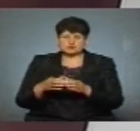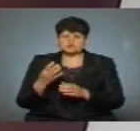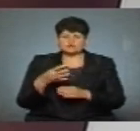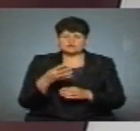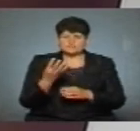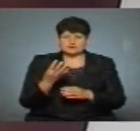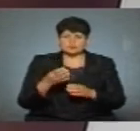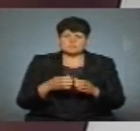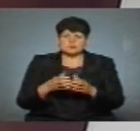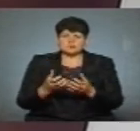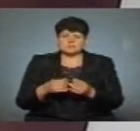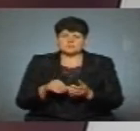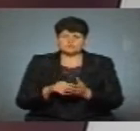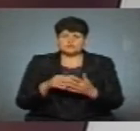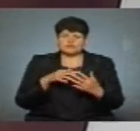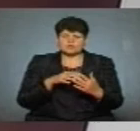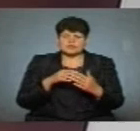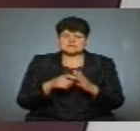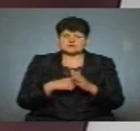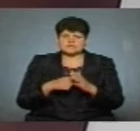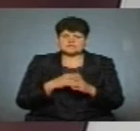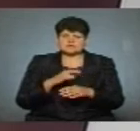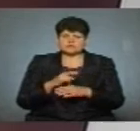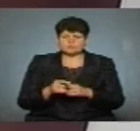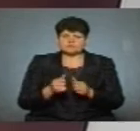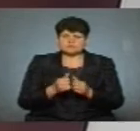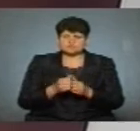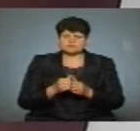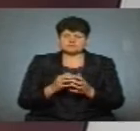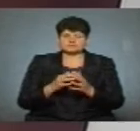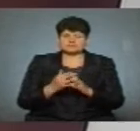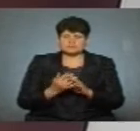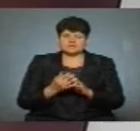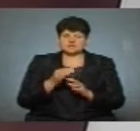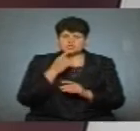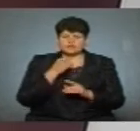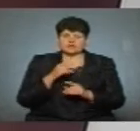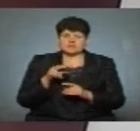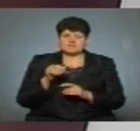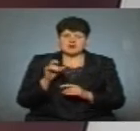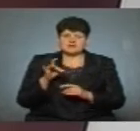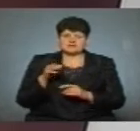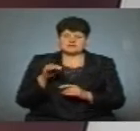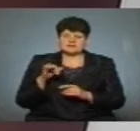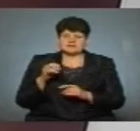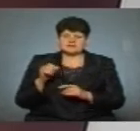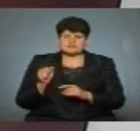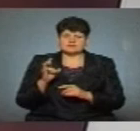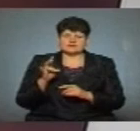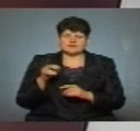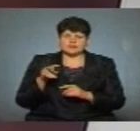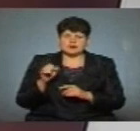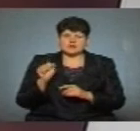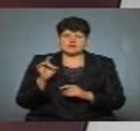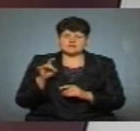44-ї бригади брали участь у боях за Донецький аеропорт, поблизу населених пунктів Червоний партизан, Озерянівка, Налепівка,